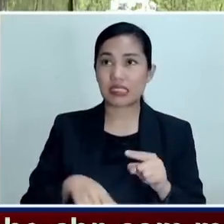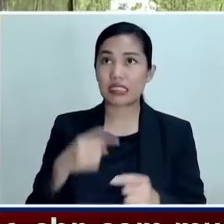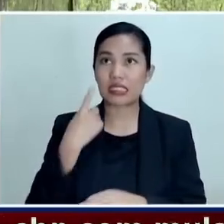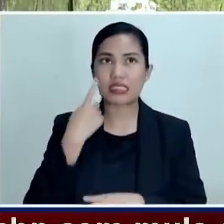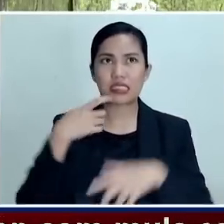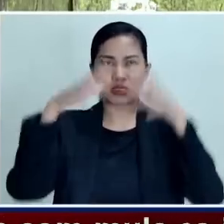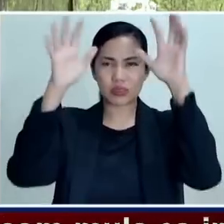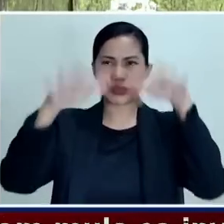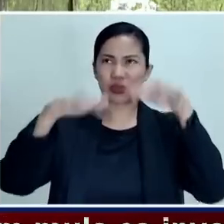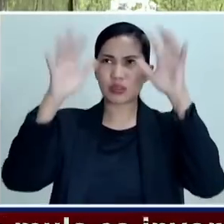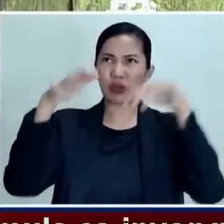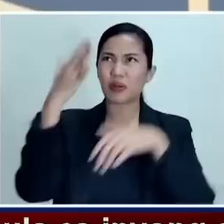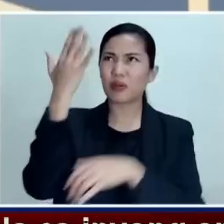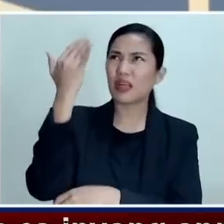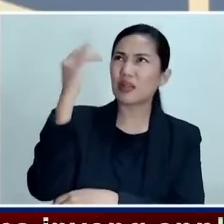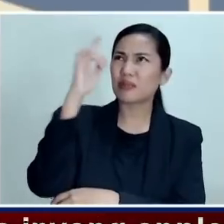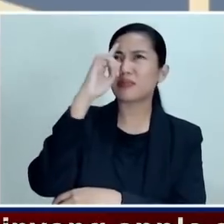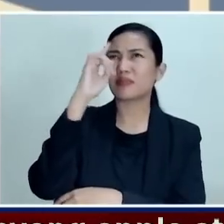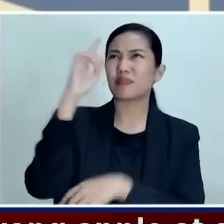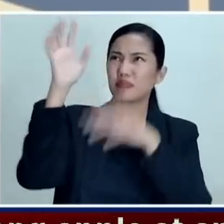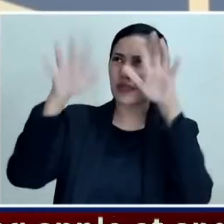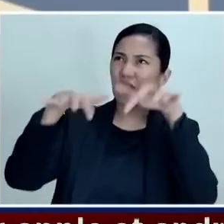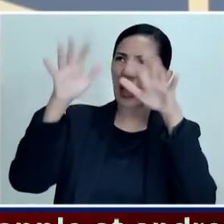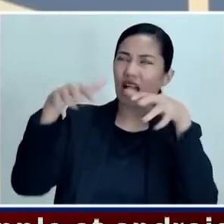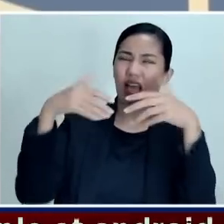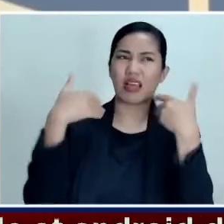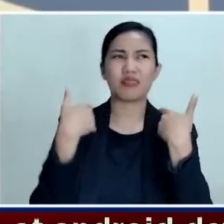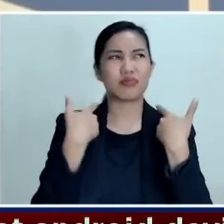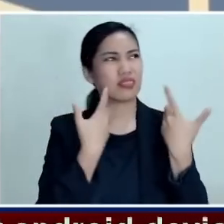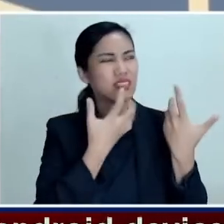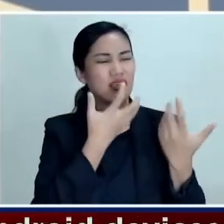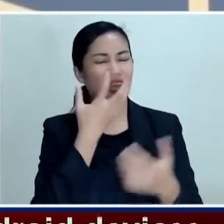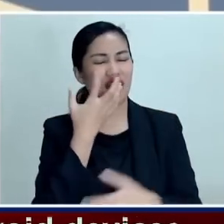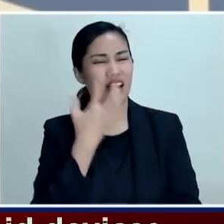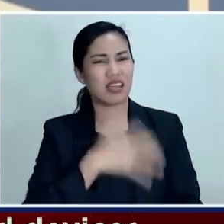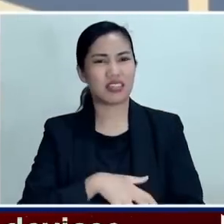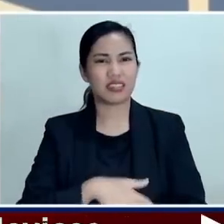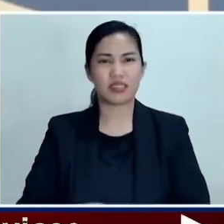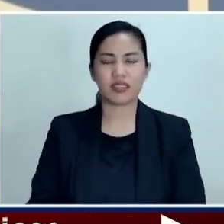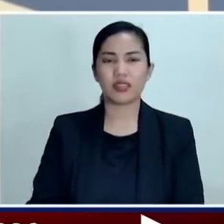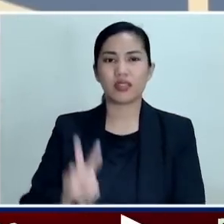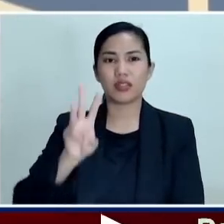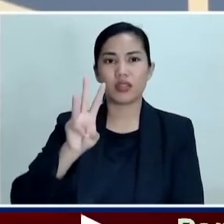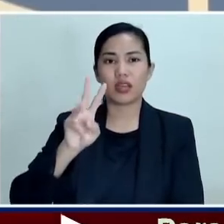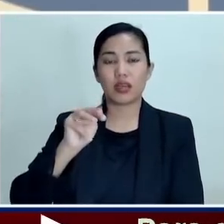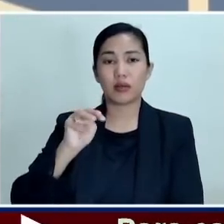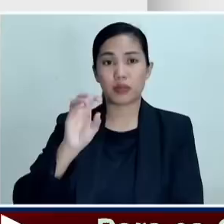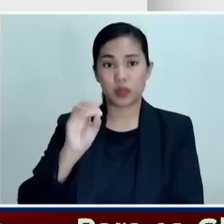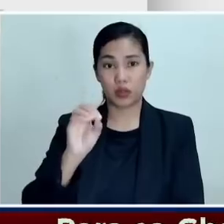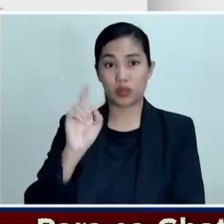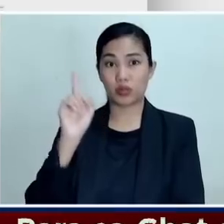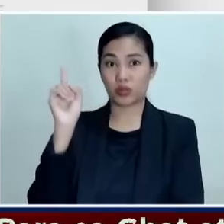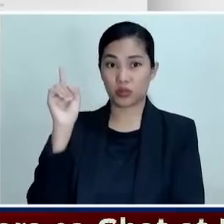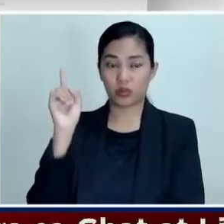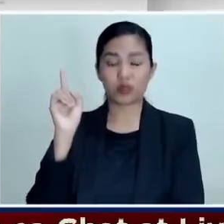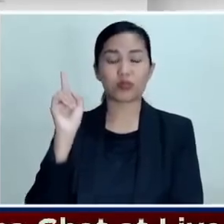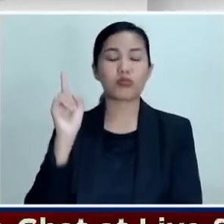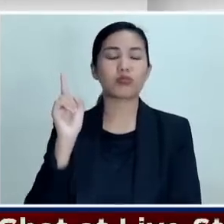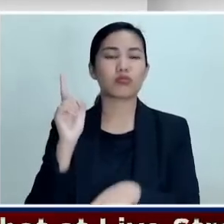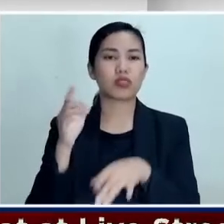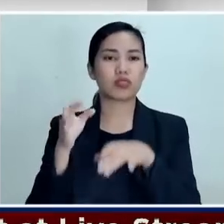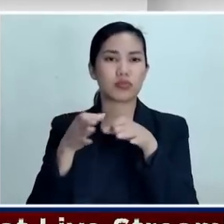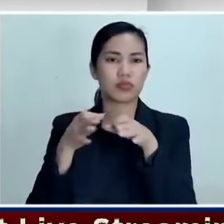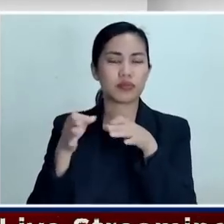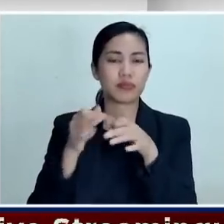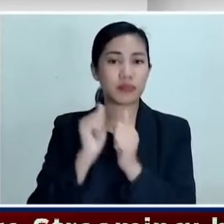bakit ganun, umuulan pero napakainit. Paliwanag ni WMO Secretary General Professor Peteri Taalas, hindi naman ibig